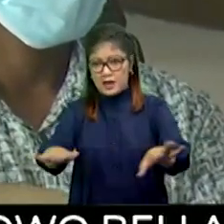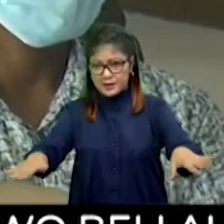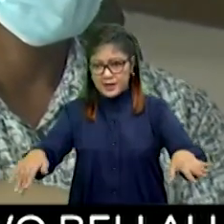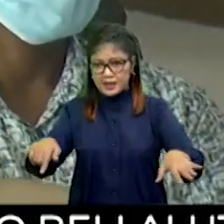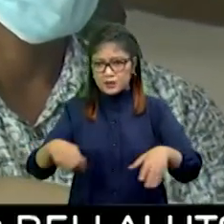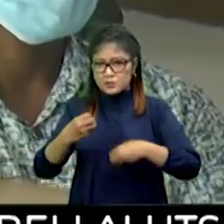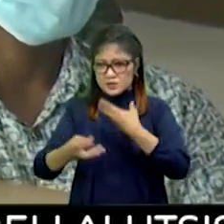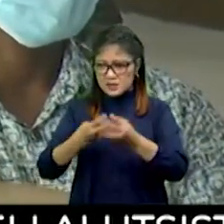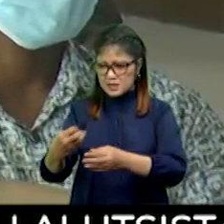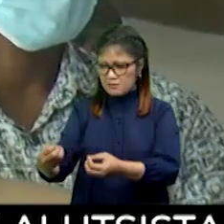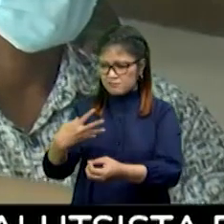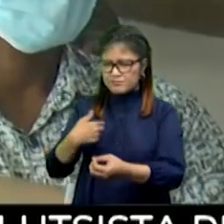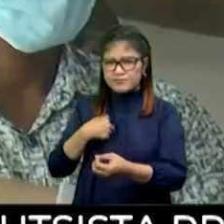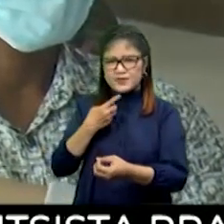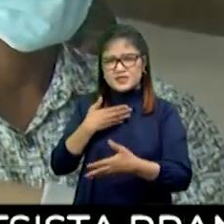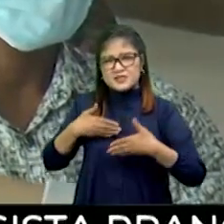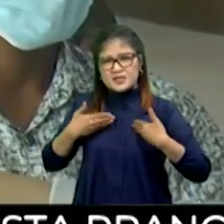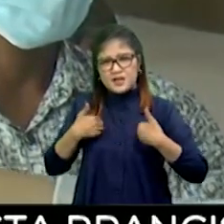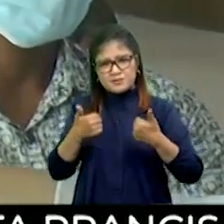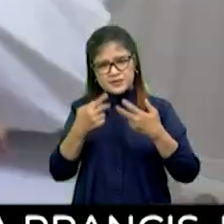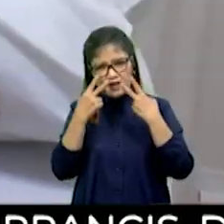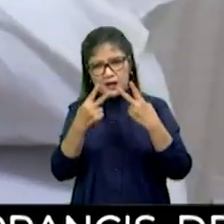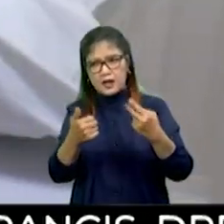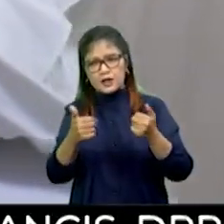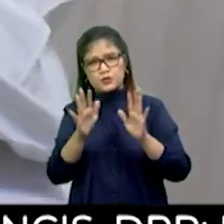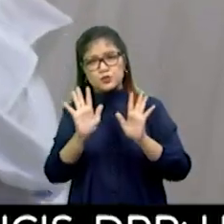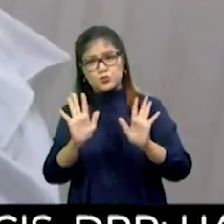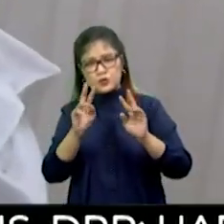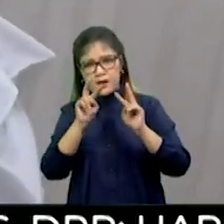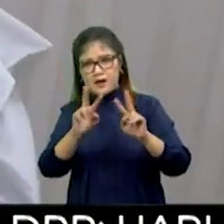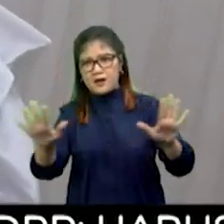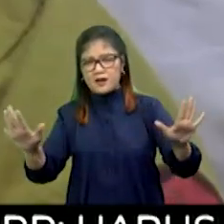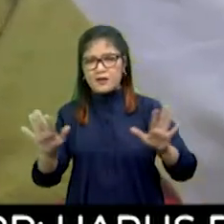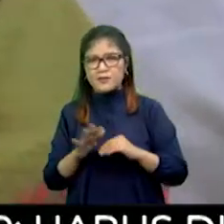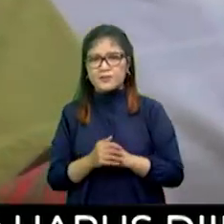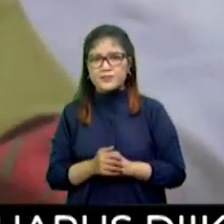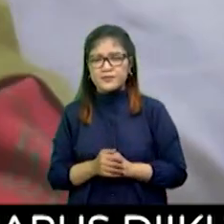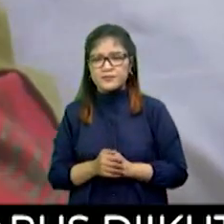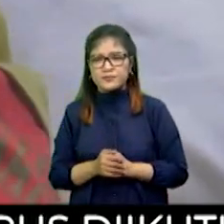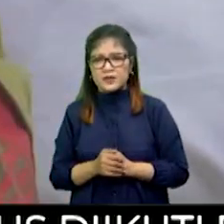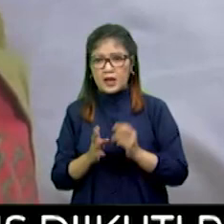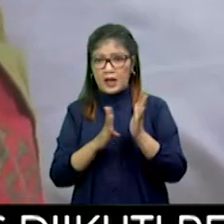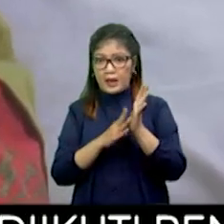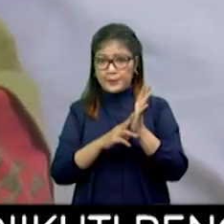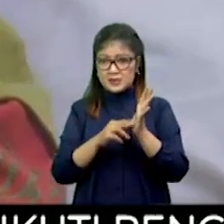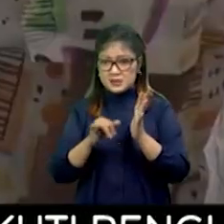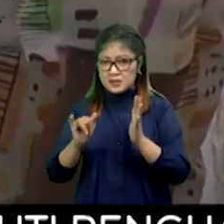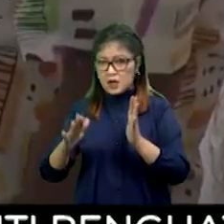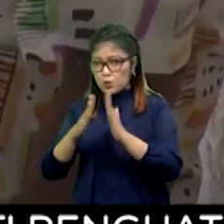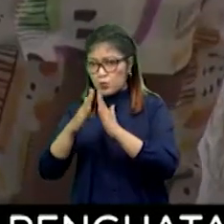matanya itu udah satunya bekerjasama bilang kayak gitu selain getaran MNC berwujud sama dengan Rumah Sakit Telogorejo